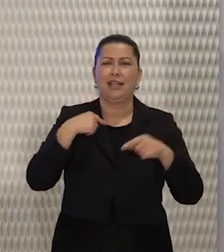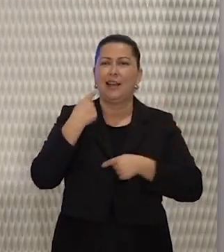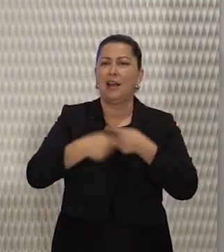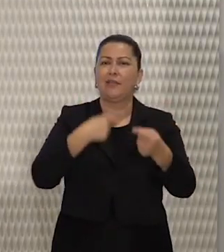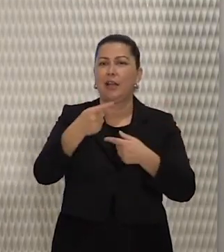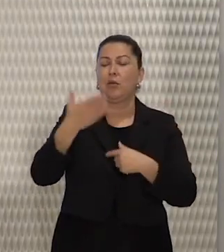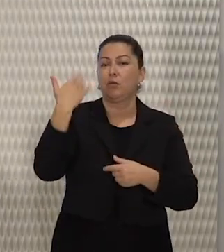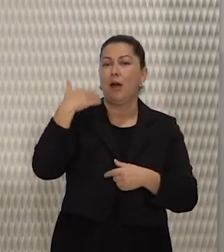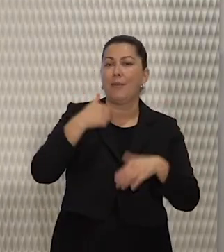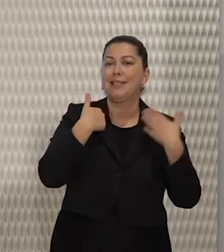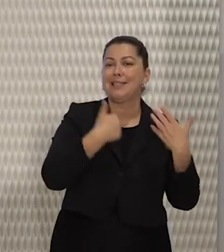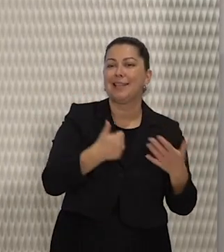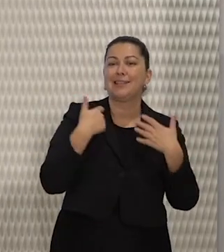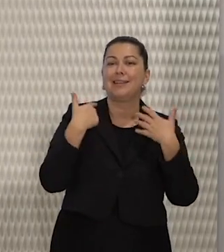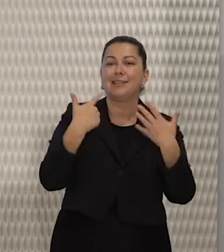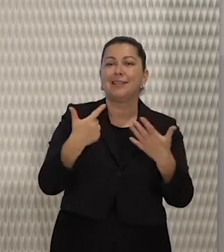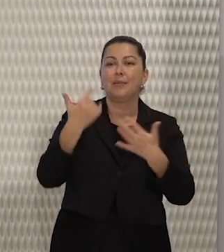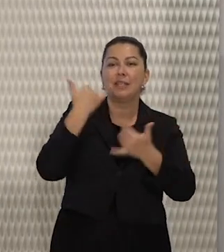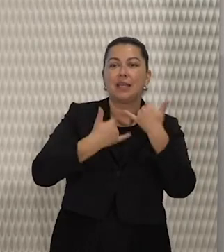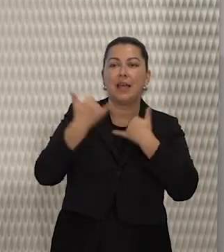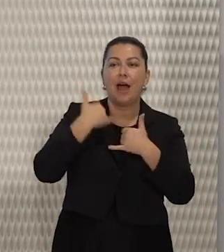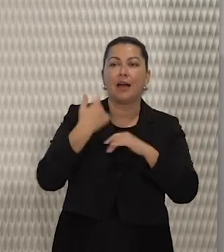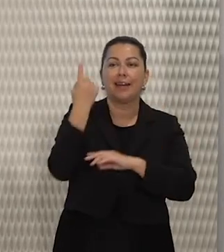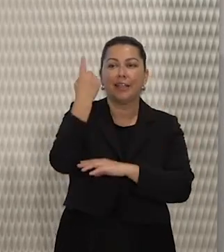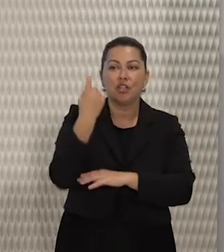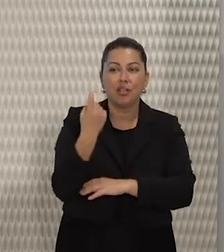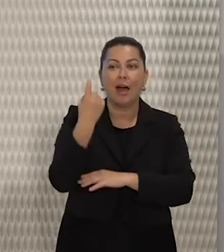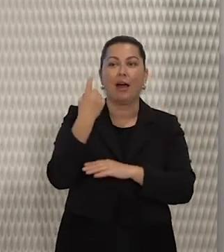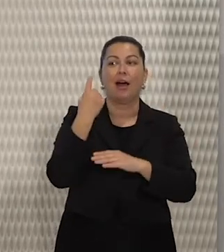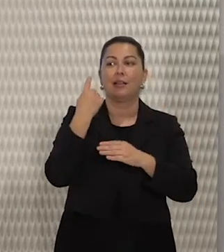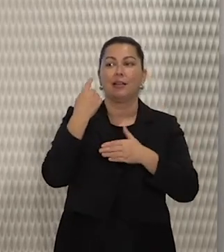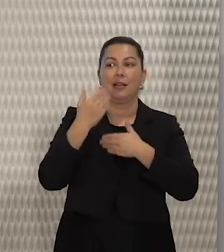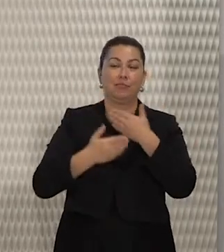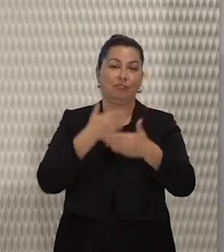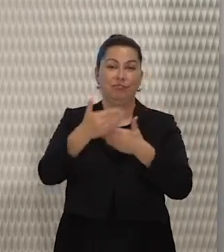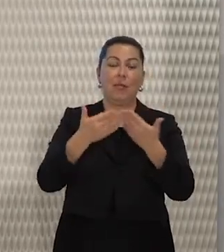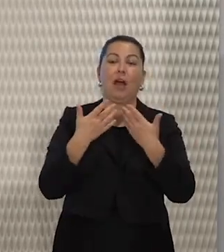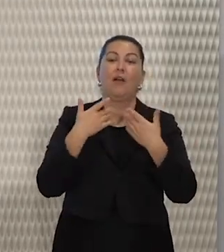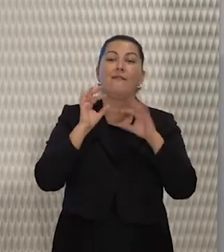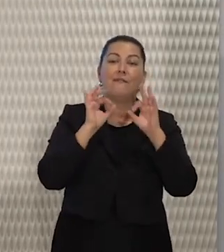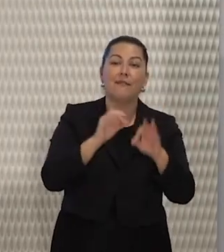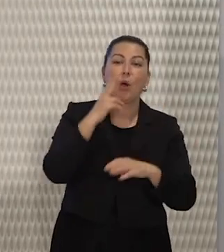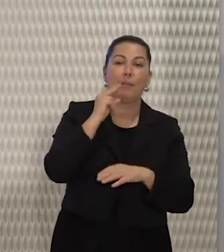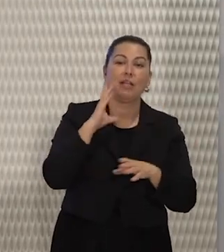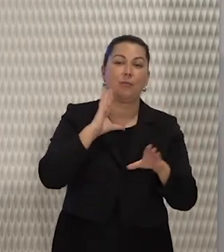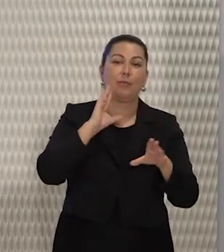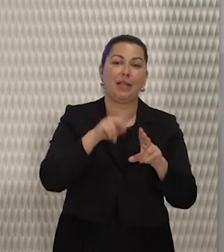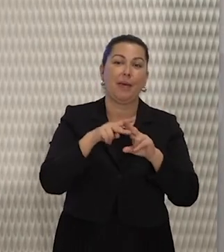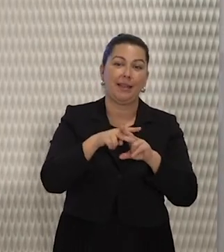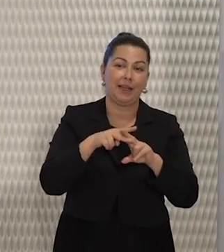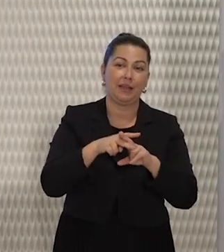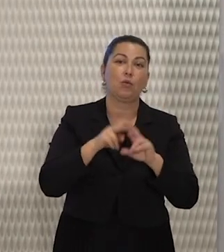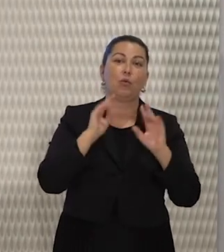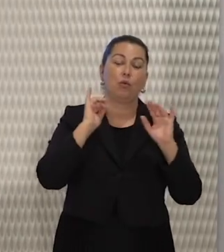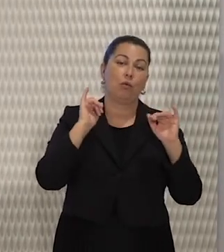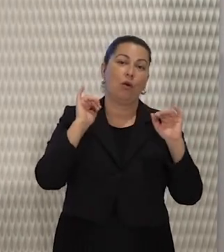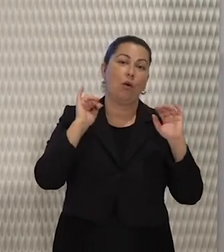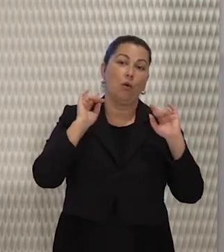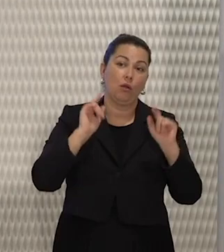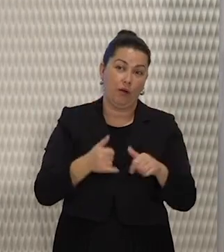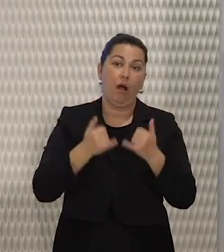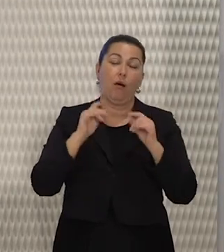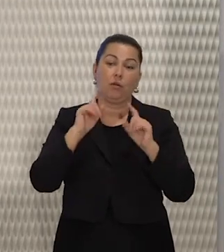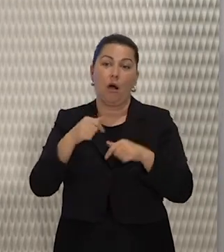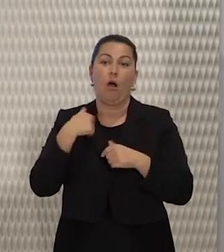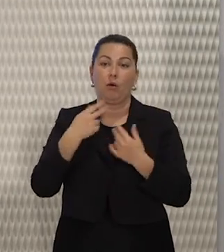in den 60er, 70er Jahren begonnen haben, unter anderem für Menschen mit Beeinträchtigung, um letztlich, Sie sehen